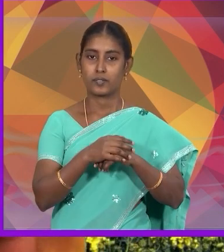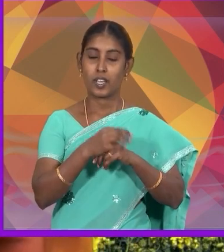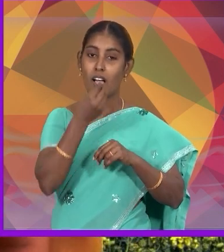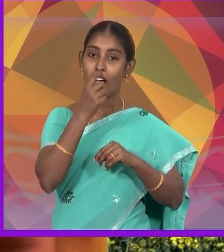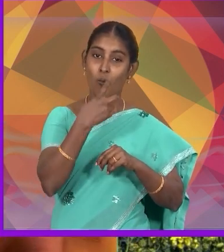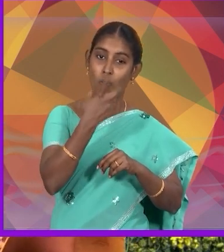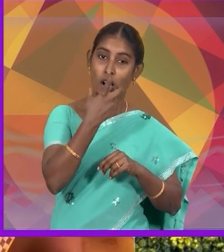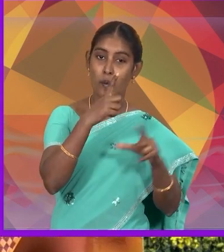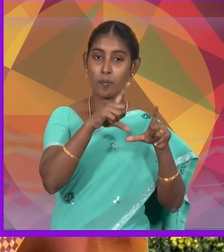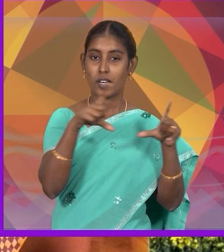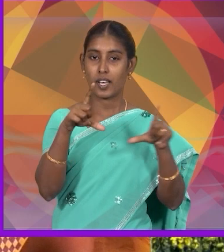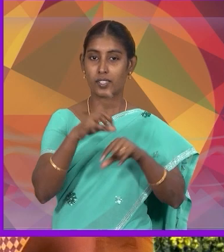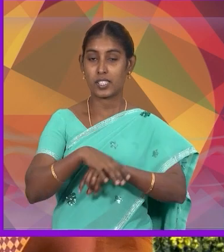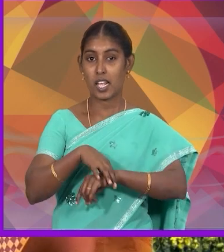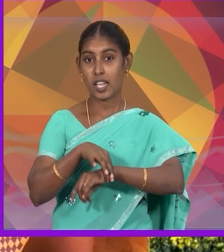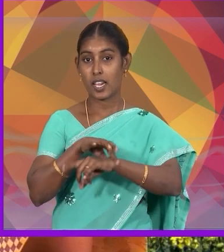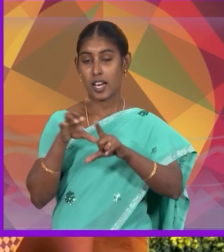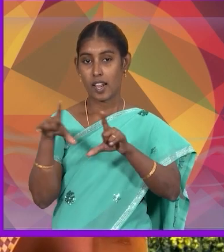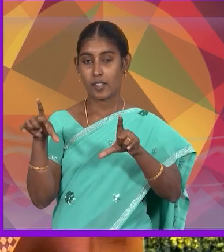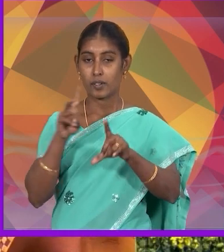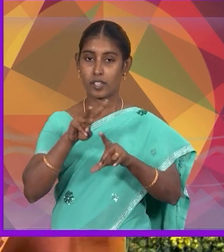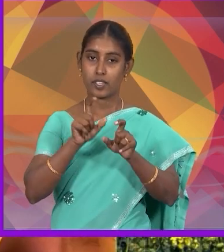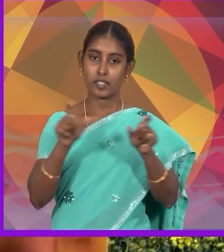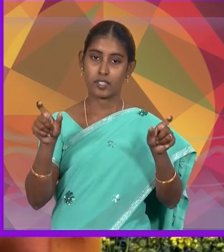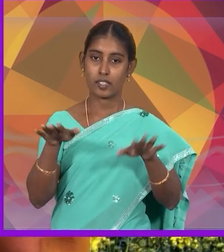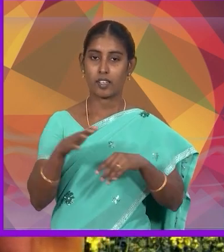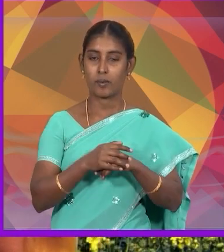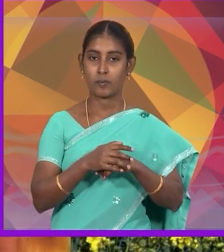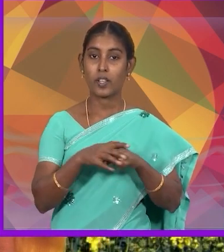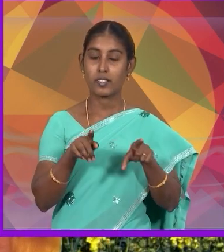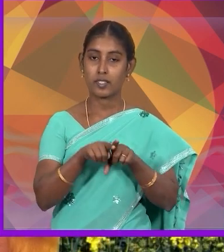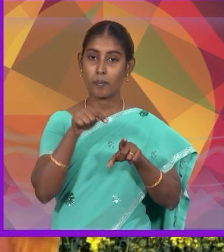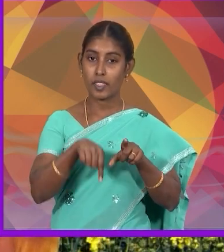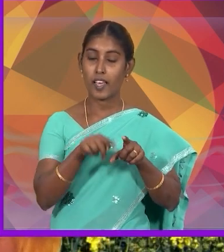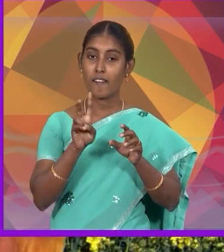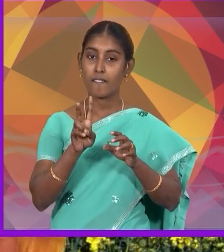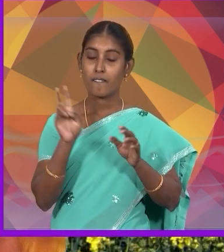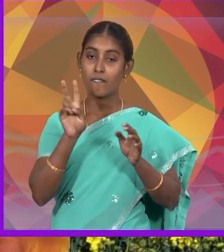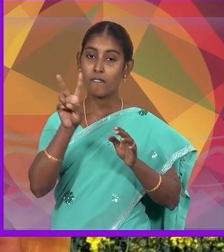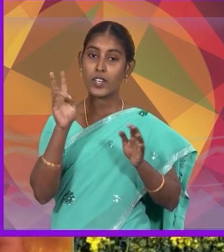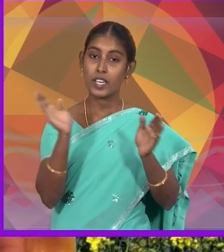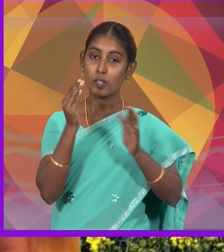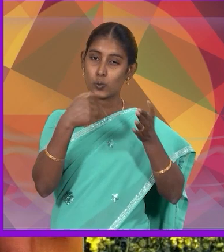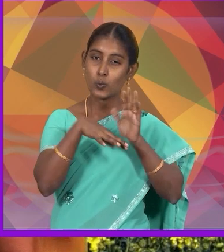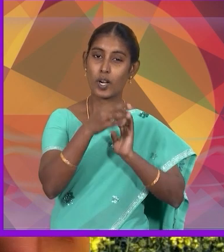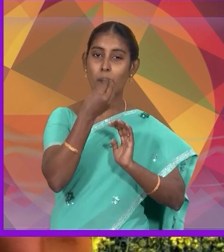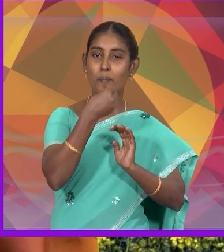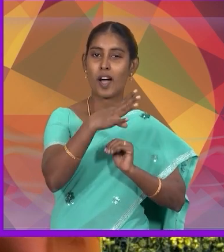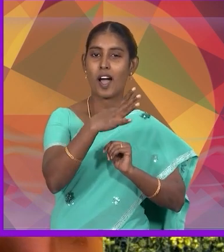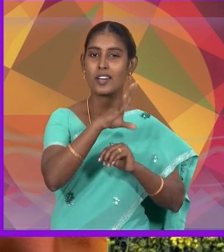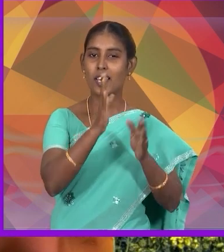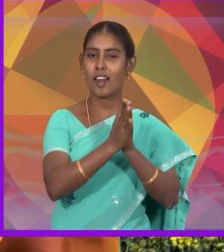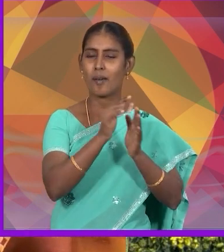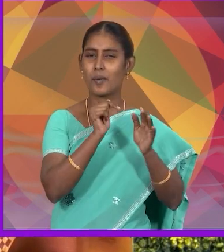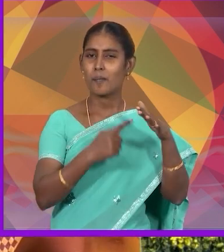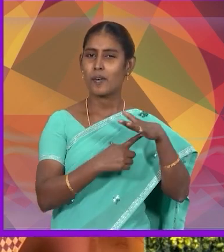வாய்மொழி இலக்கியம் என்றும் சுகூறி இருக்காங்க. இந்த நாட்டுப்புற பாடல்கள் வந்து மக்களுடைய மன சோர்வையும்